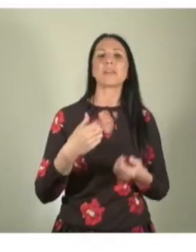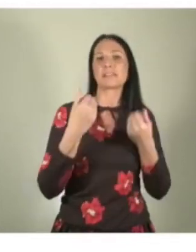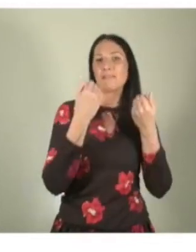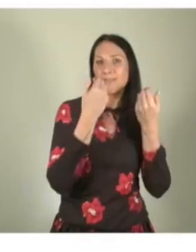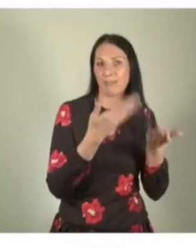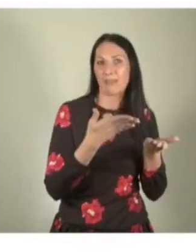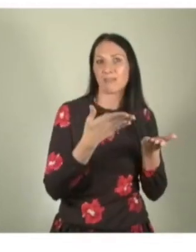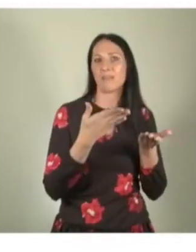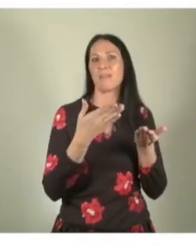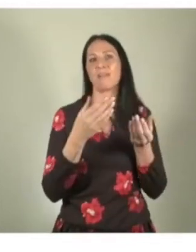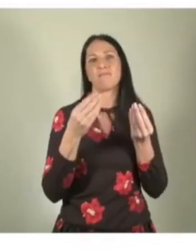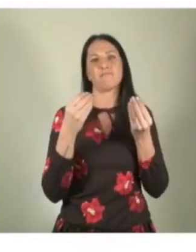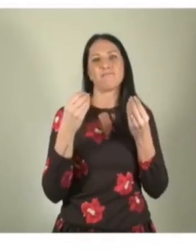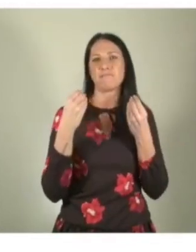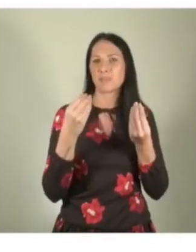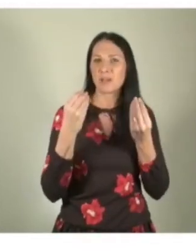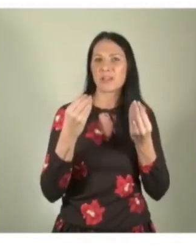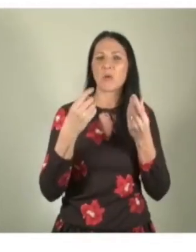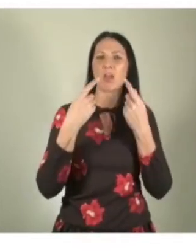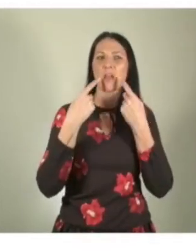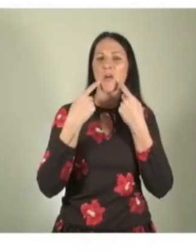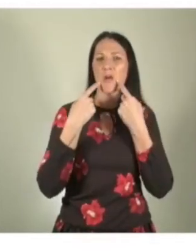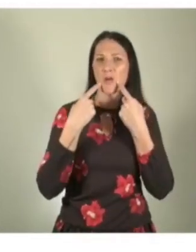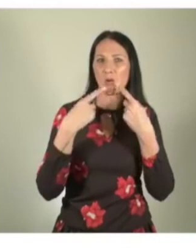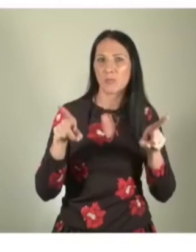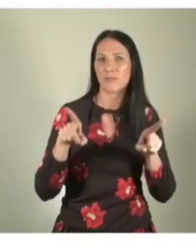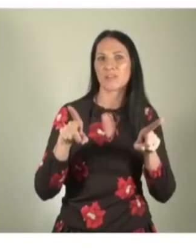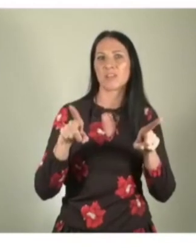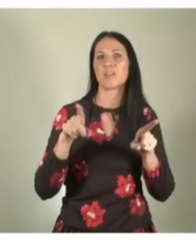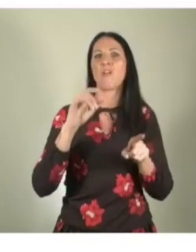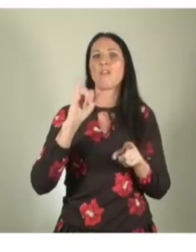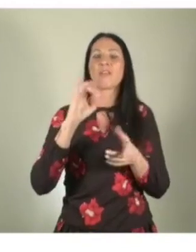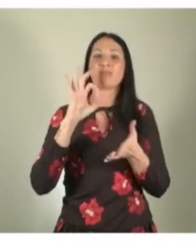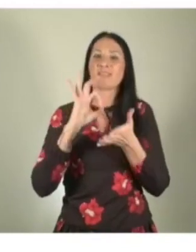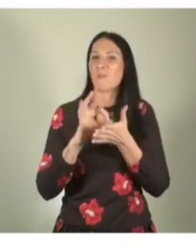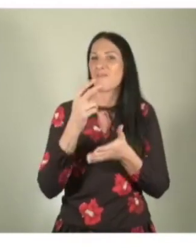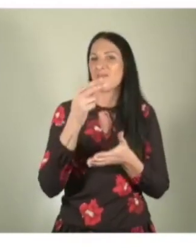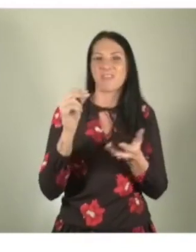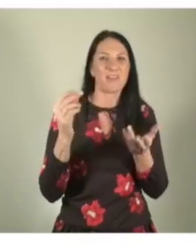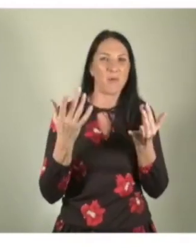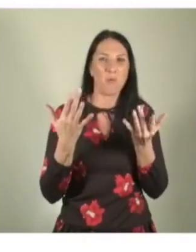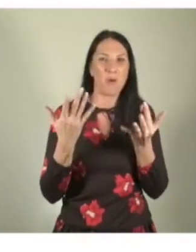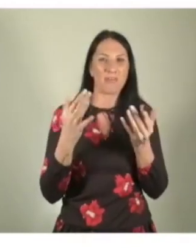mi tego odpowiedzialnego i pewnie niełatwego zadania